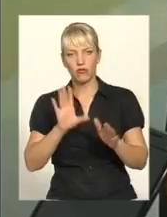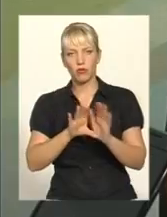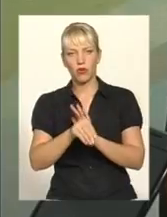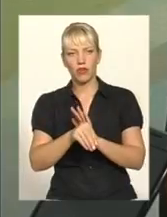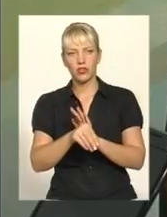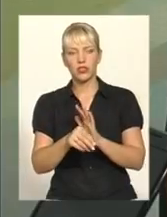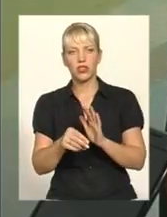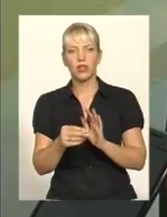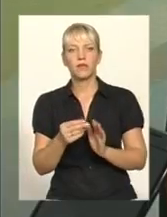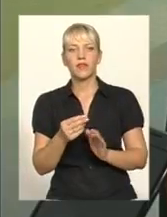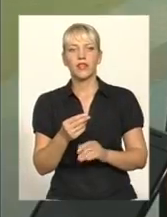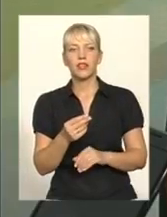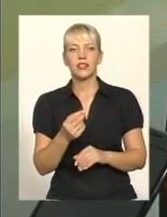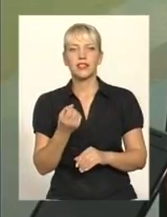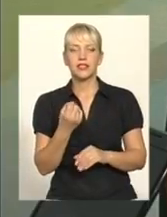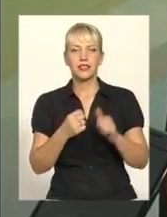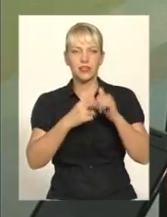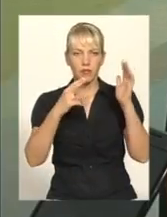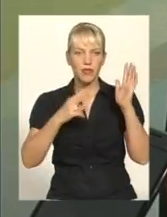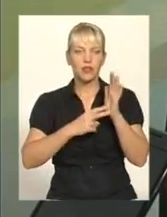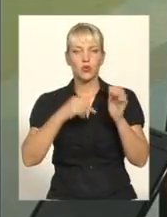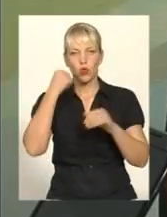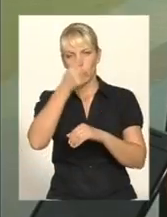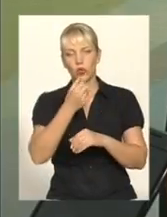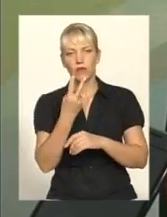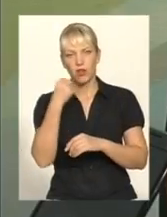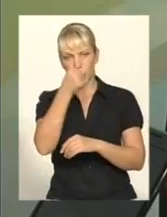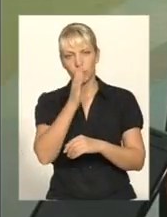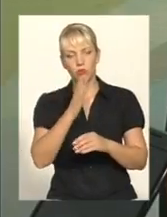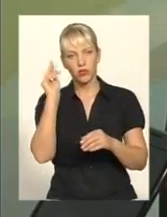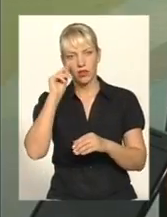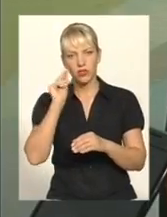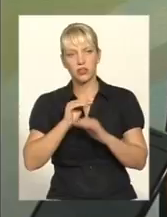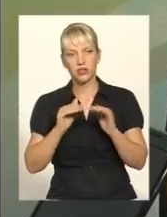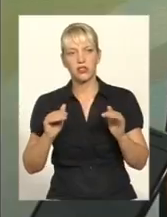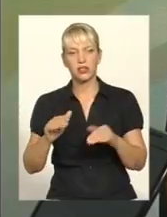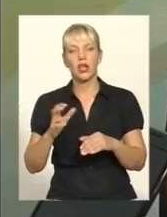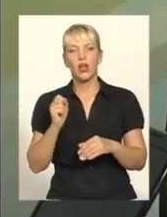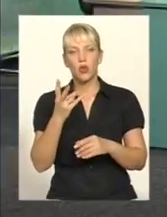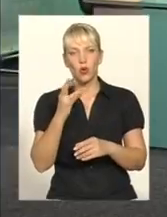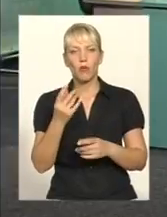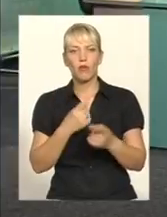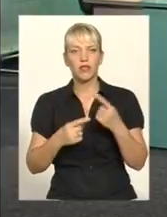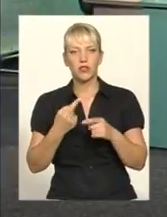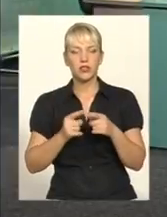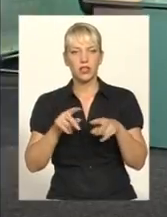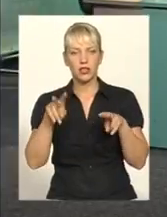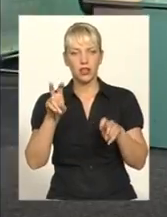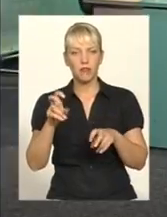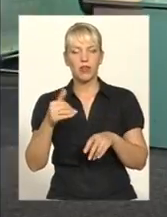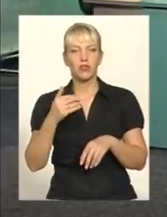з 2017 року. Тобто це чекає нас в перспективі. Але повертаючись до цієї теми, я хотів би сказати,